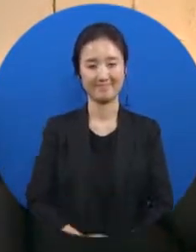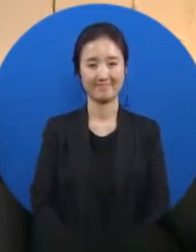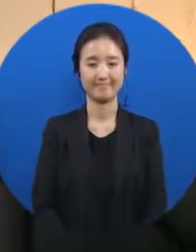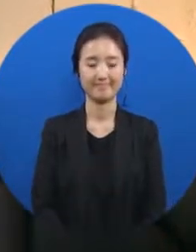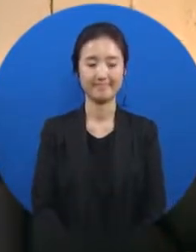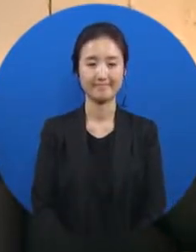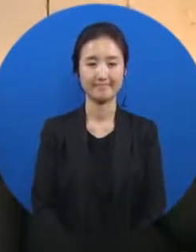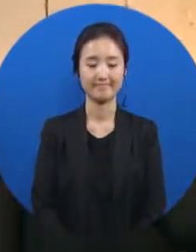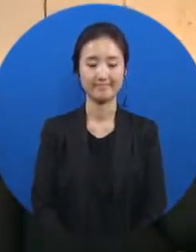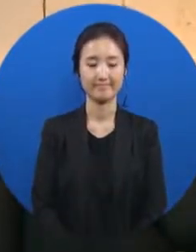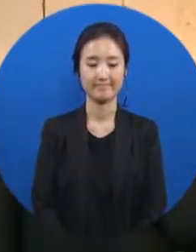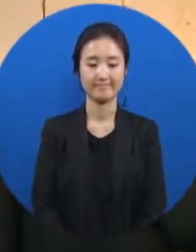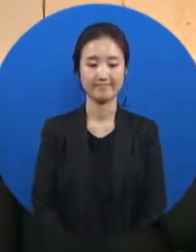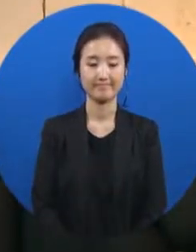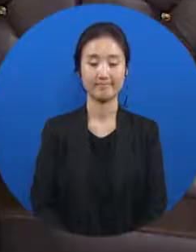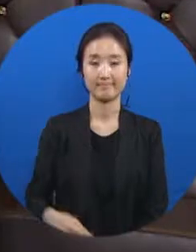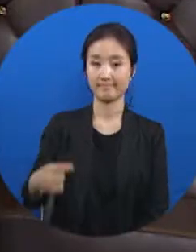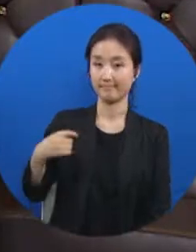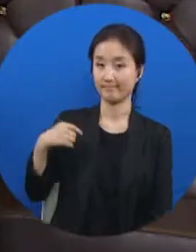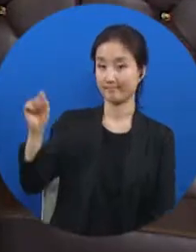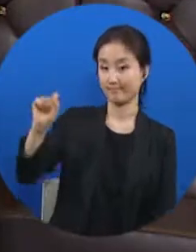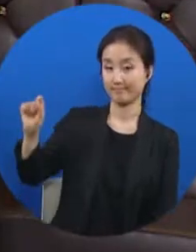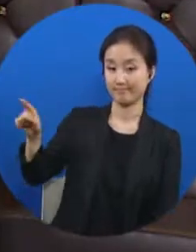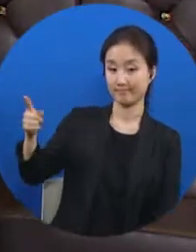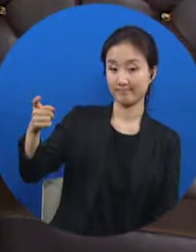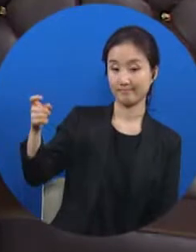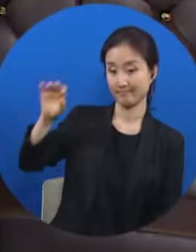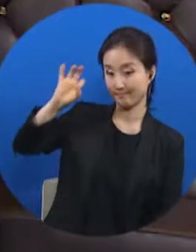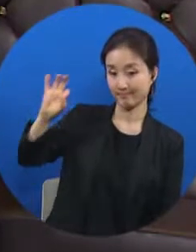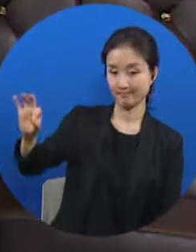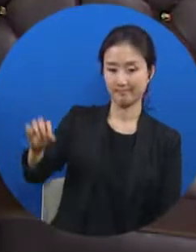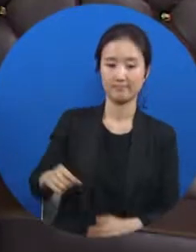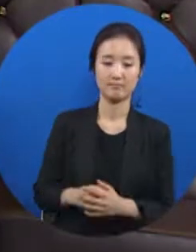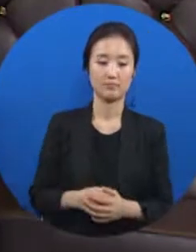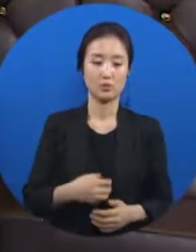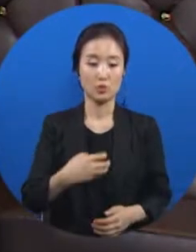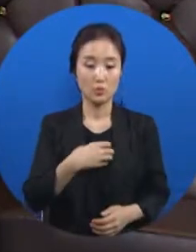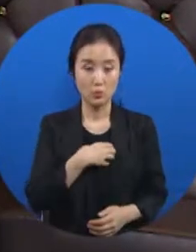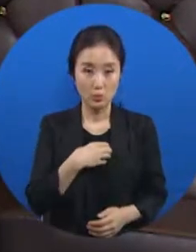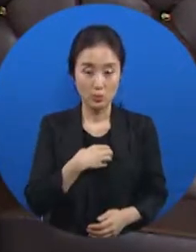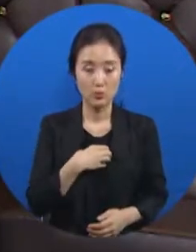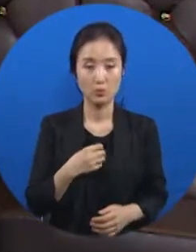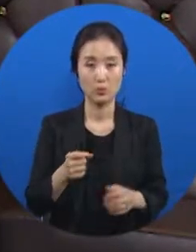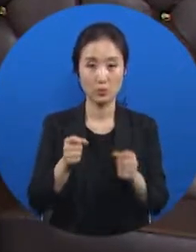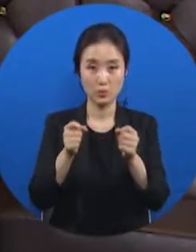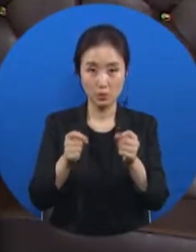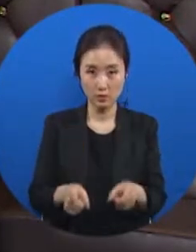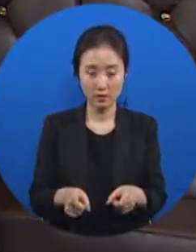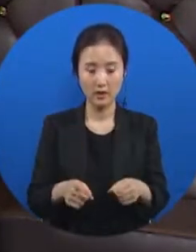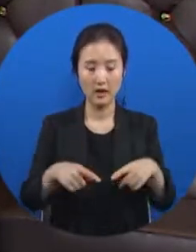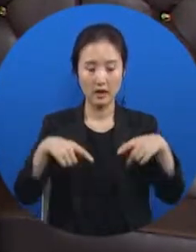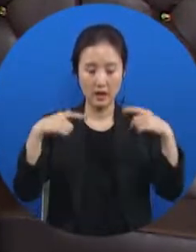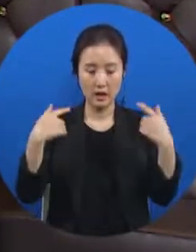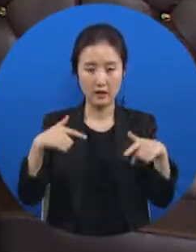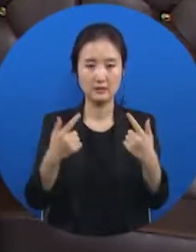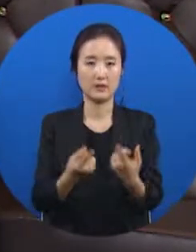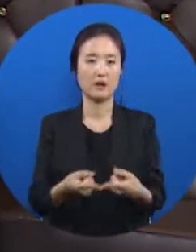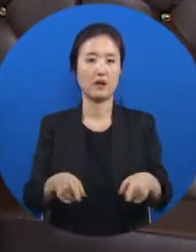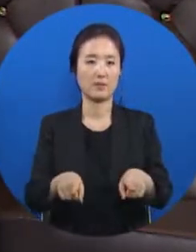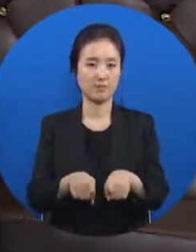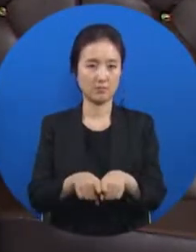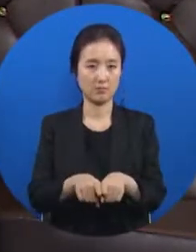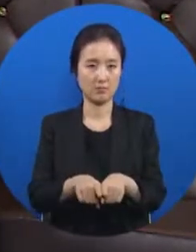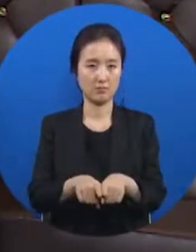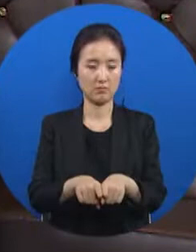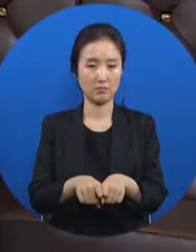적어놨는데, 위기와 기회는 늘 함께한다. 근데 이 위기와 기회가 늘 함께하는 걸 알지는